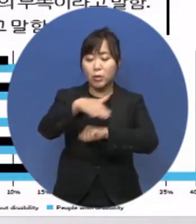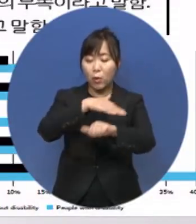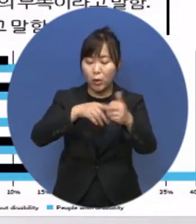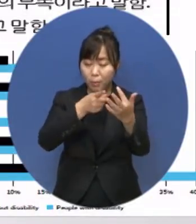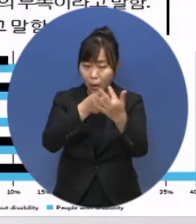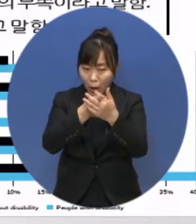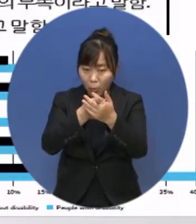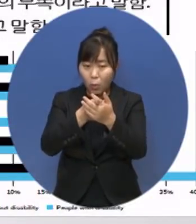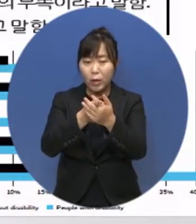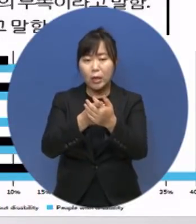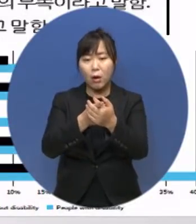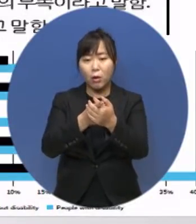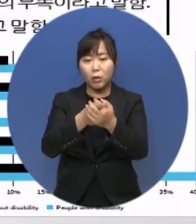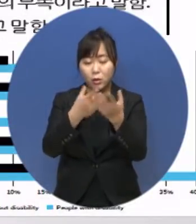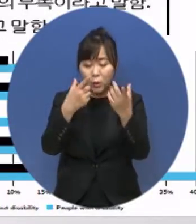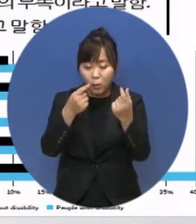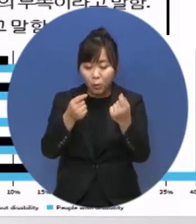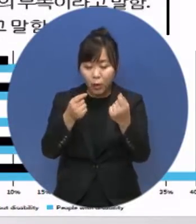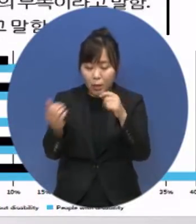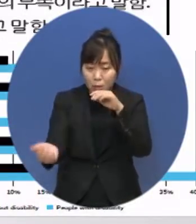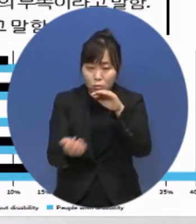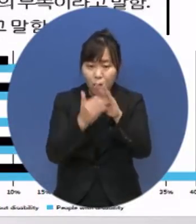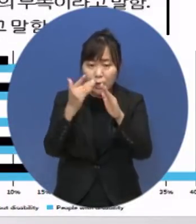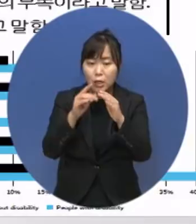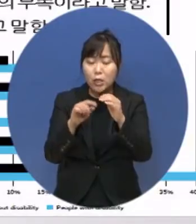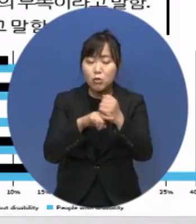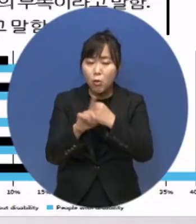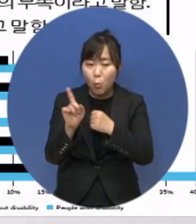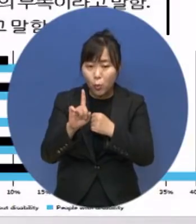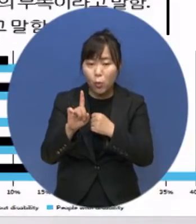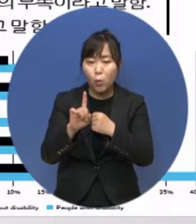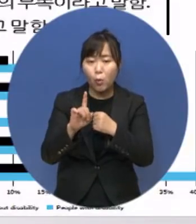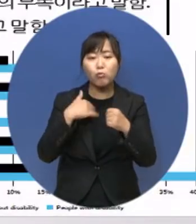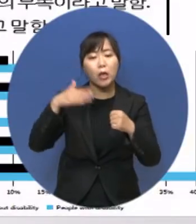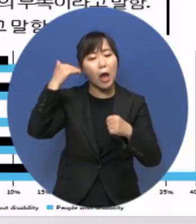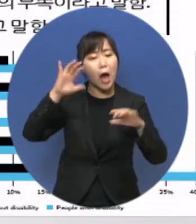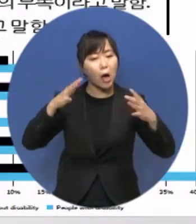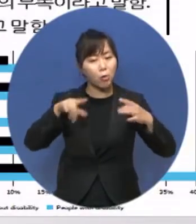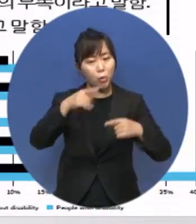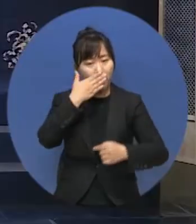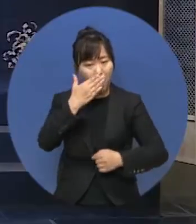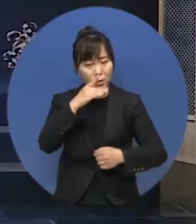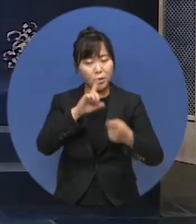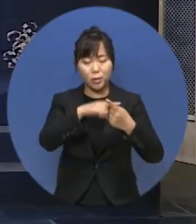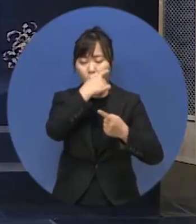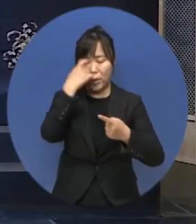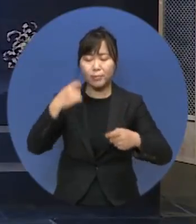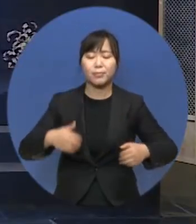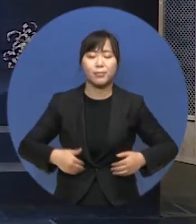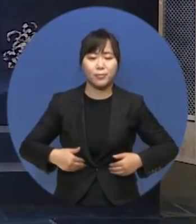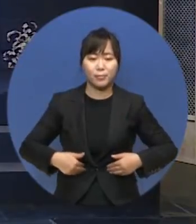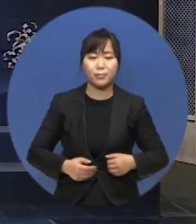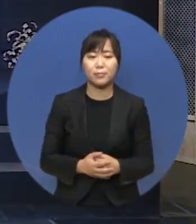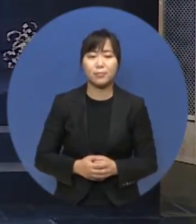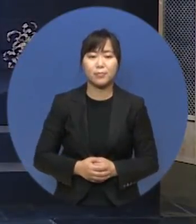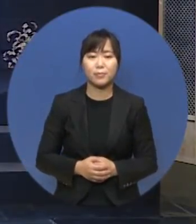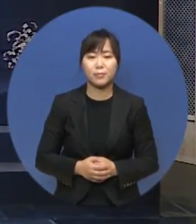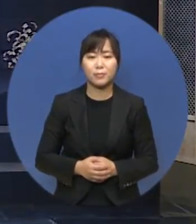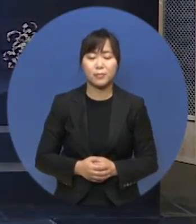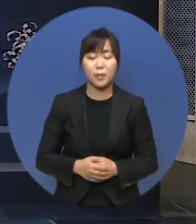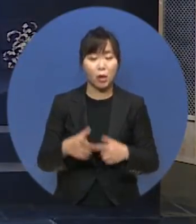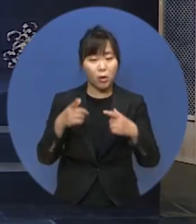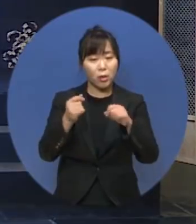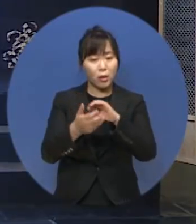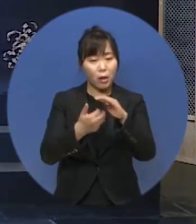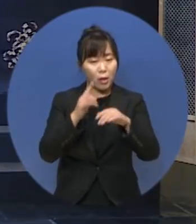파악하고 이렇게 될 수 있었던 이유들을 파악하고 우리나라에서도 받아들일 수 있는지 이런 것을 살펴봐야 될 것 같습니다. 이러한 것들을